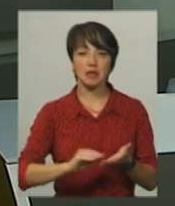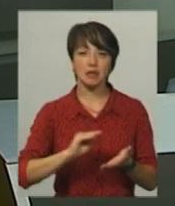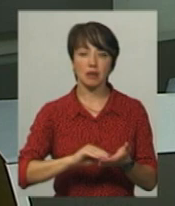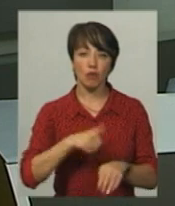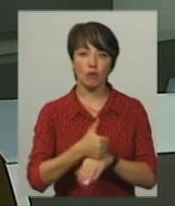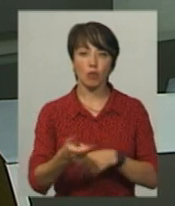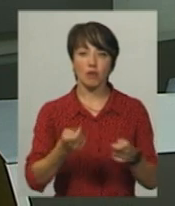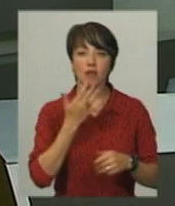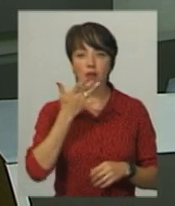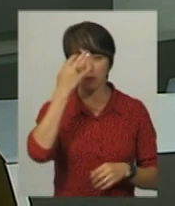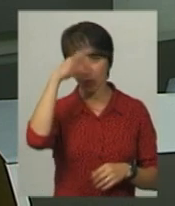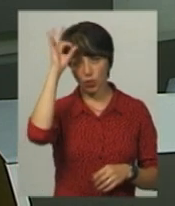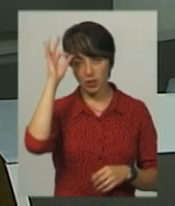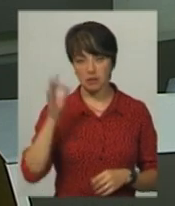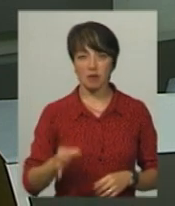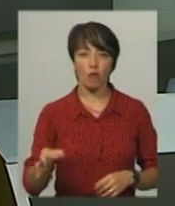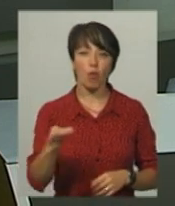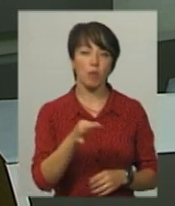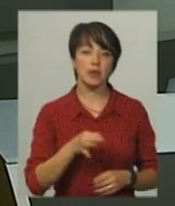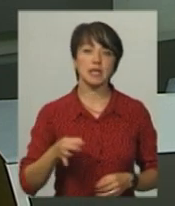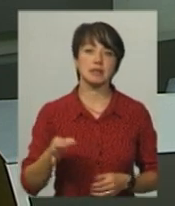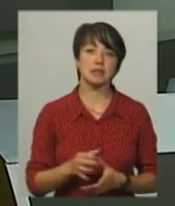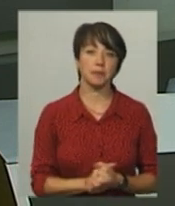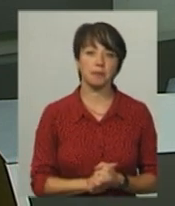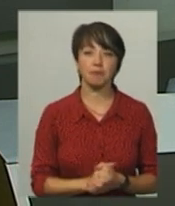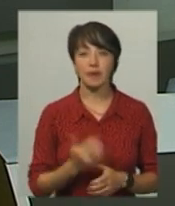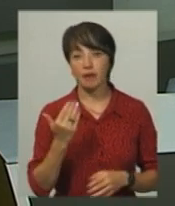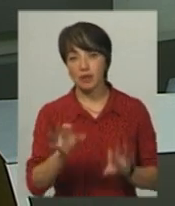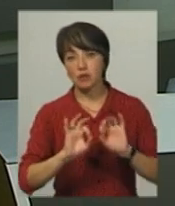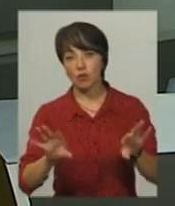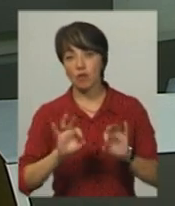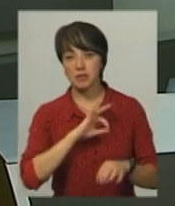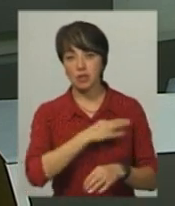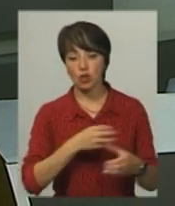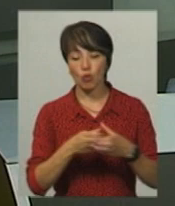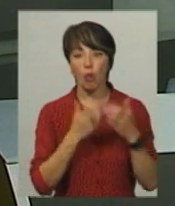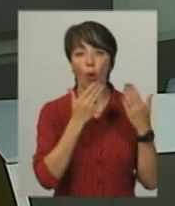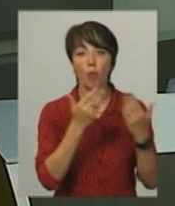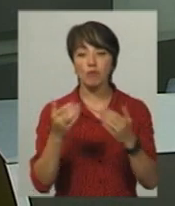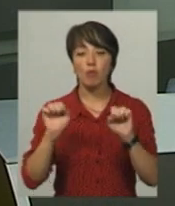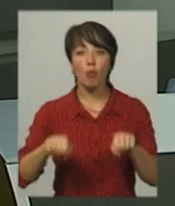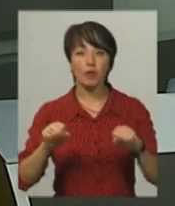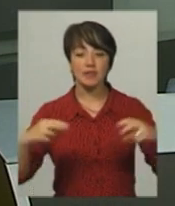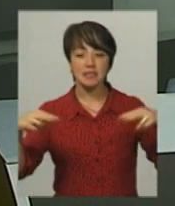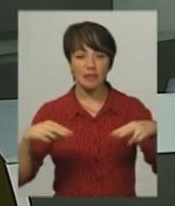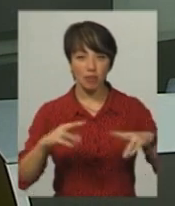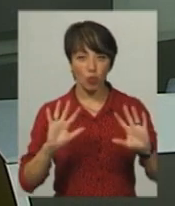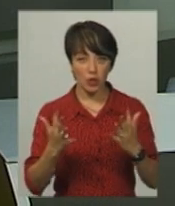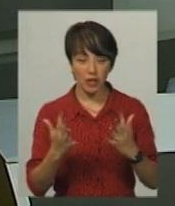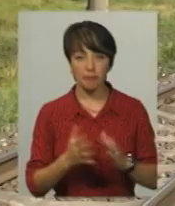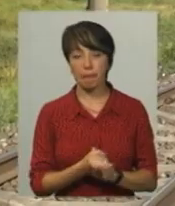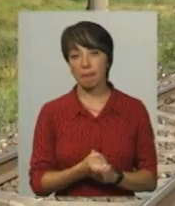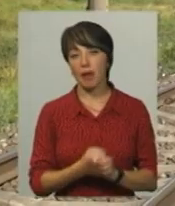Головного управління Нацполіції в Хмельницькій області Інна Глега. За її словами, слідча група опитує ймовірних свідків події.